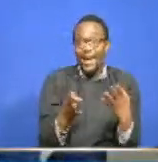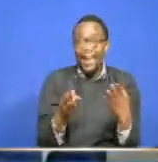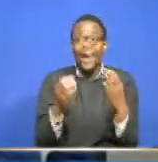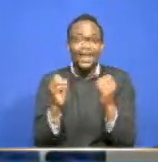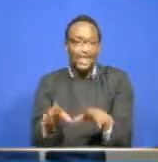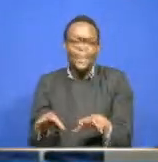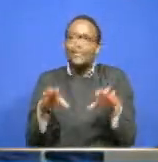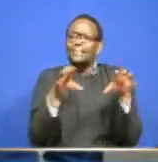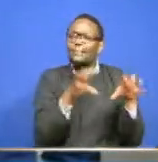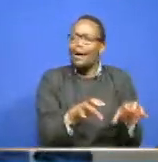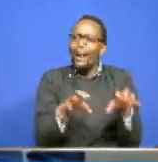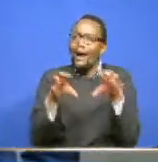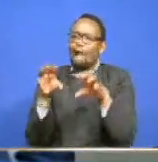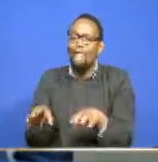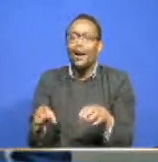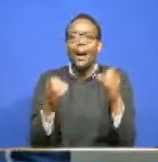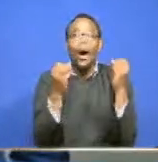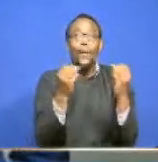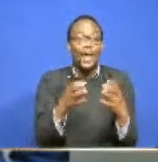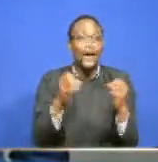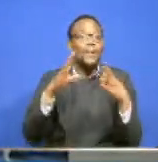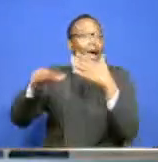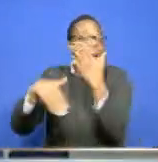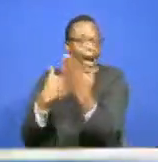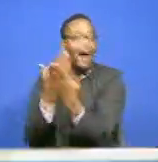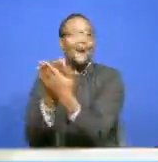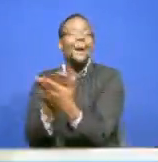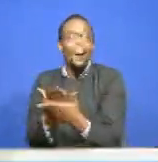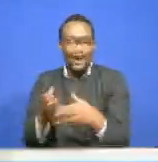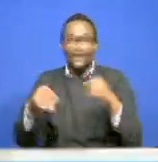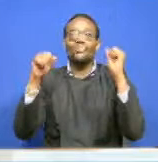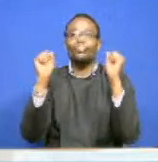haya ishi Lakini tutafika